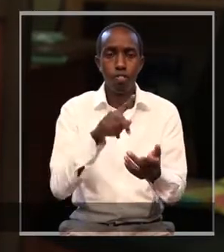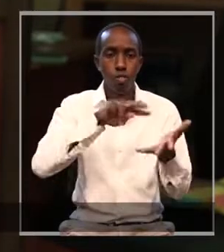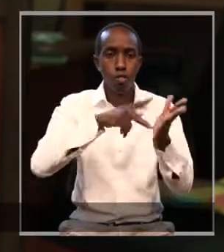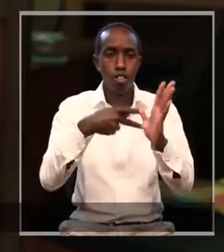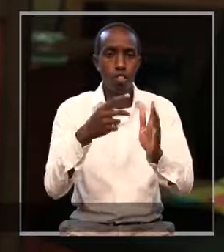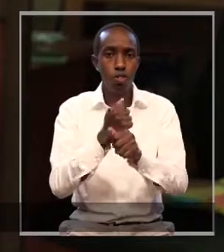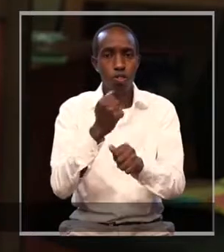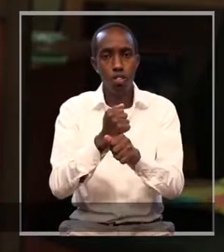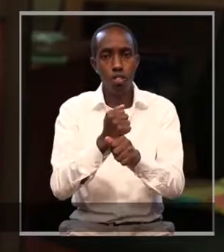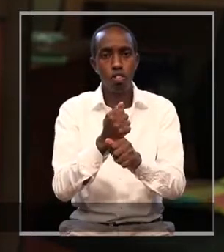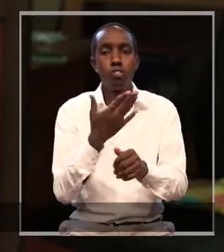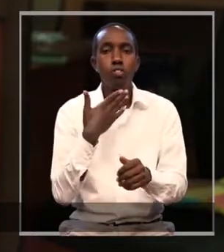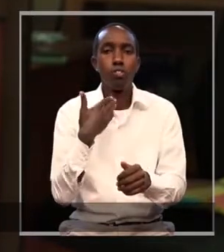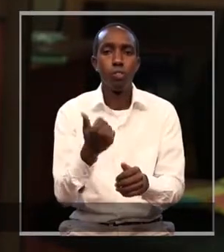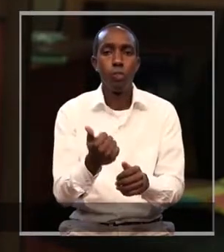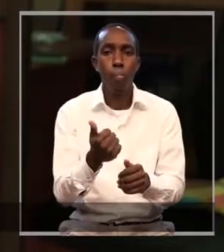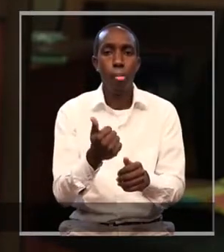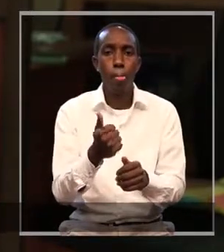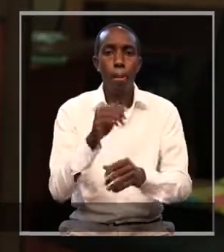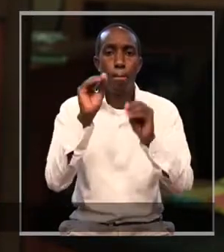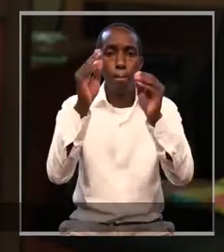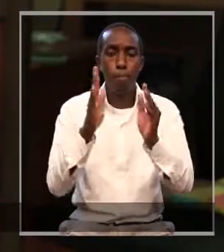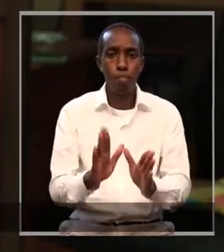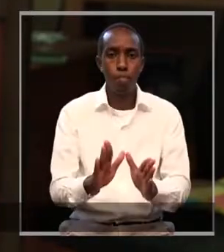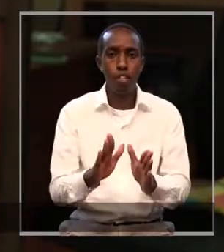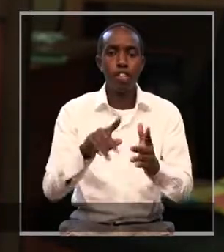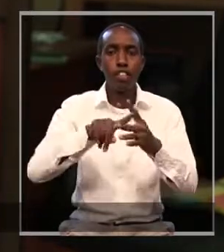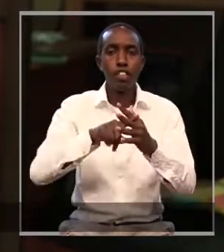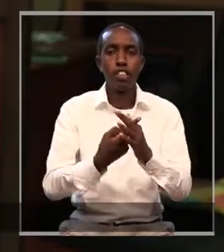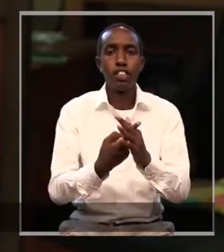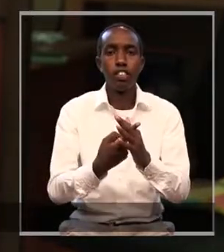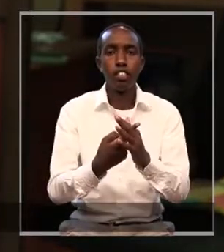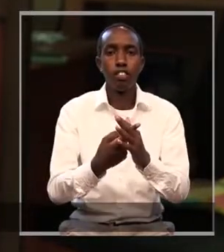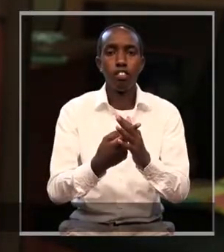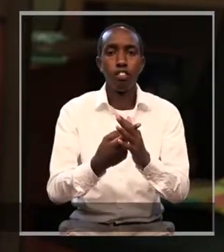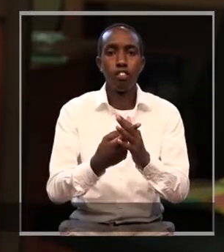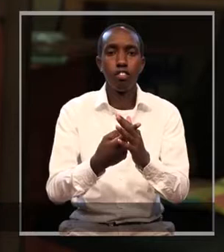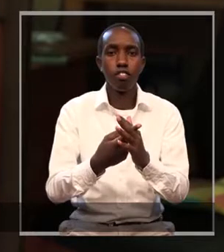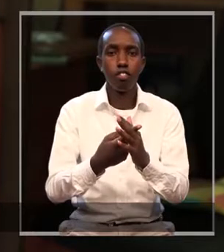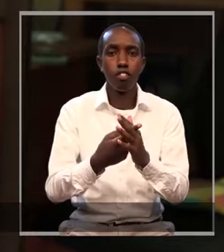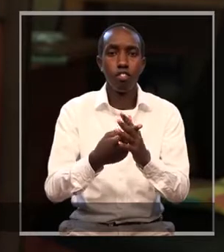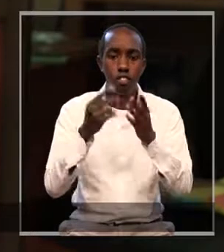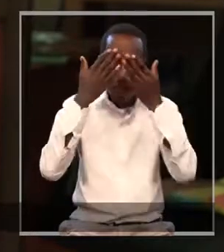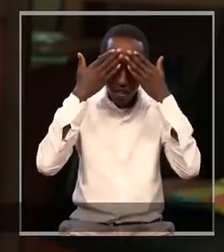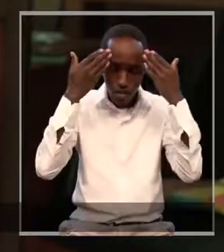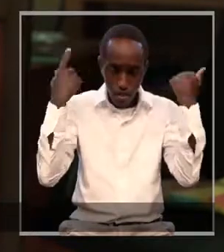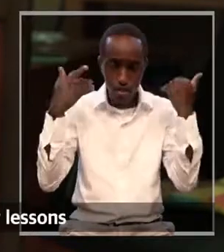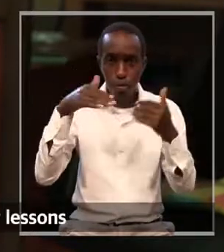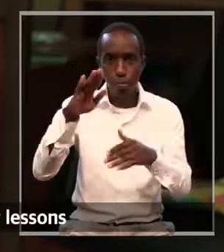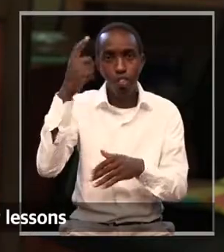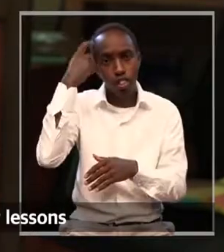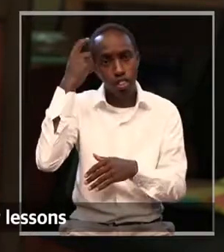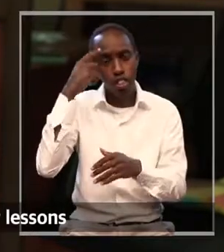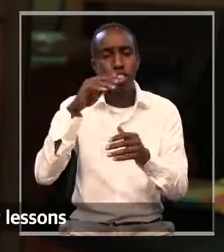uriya mushinga twawukoze kugira ngo abarimu batangire kuvana mu mitwe